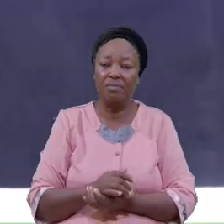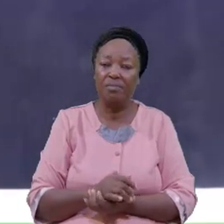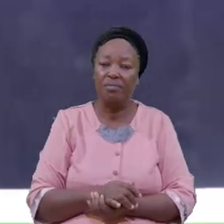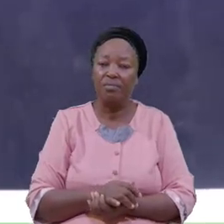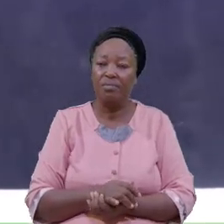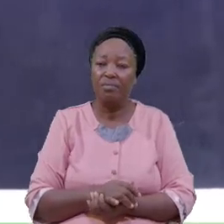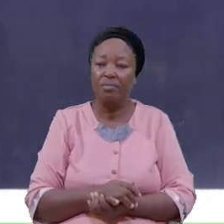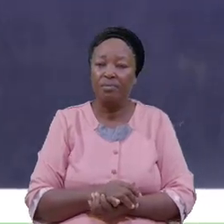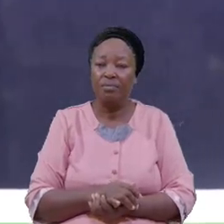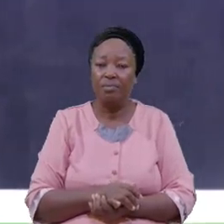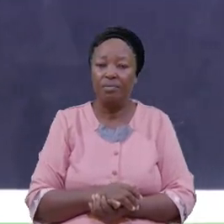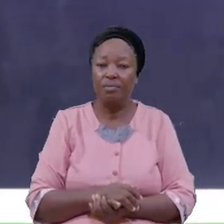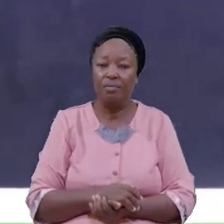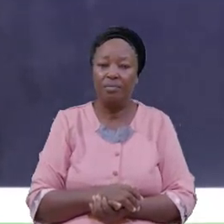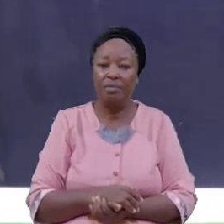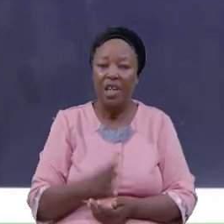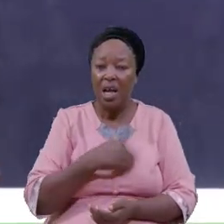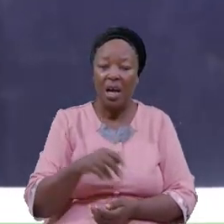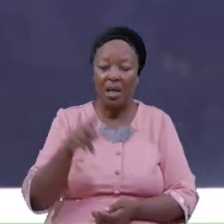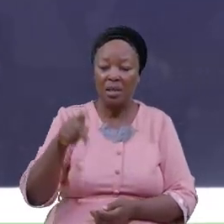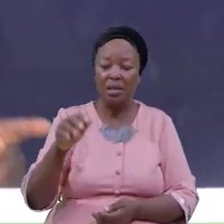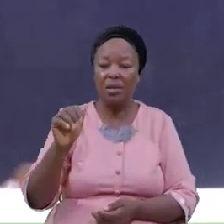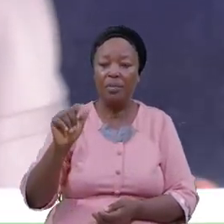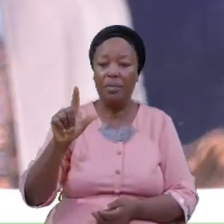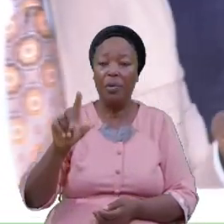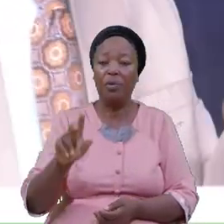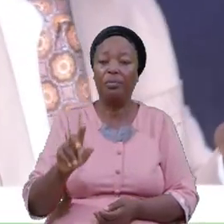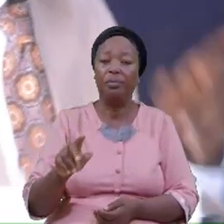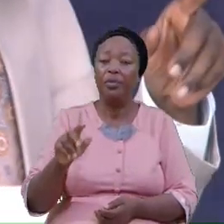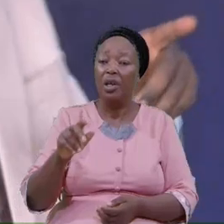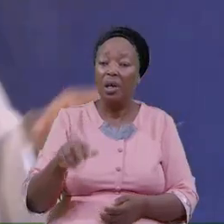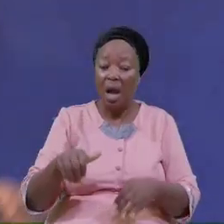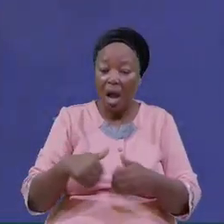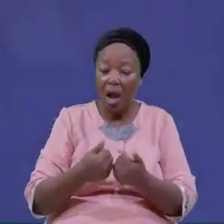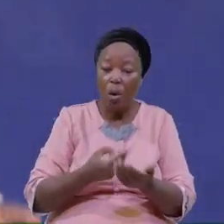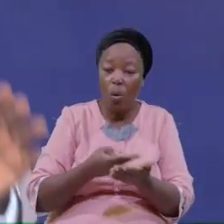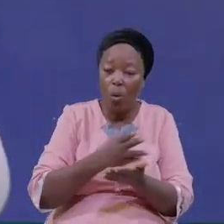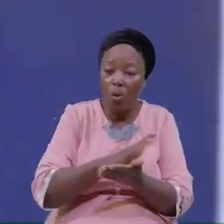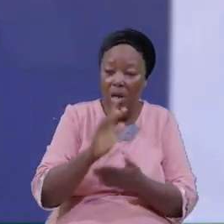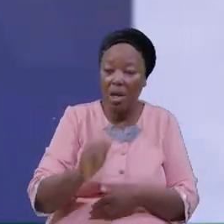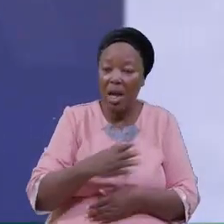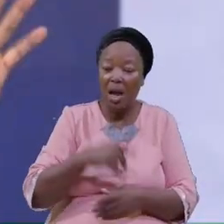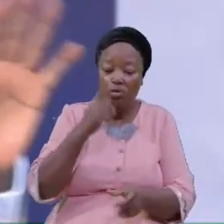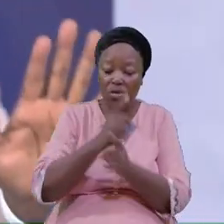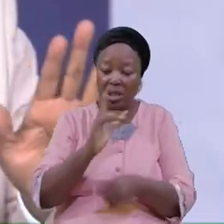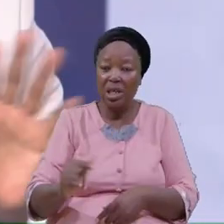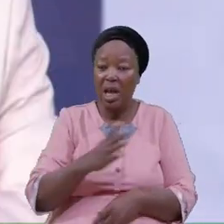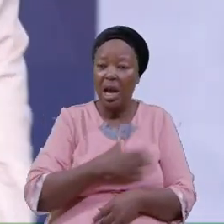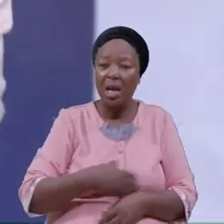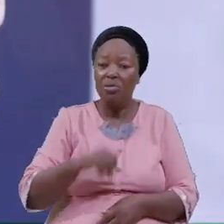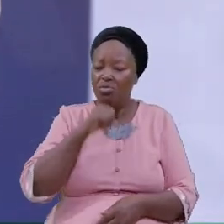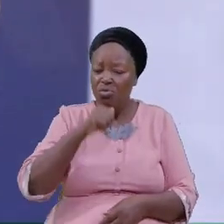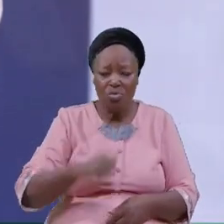on retourne. And Paul the apostle. L'apôtre Paul. How holily and justly and unblameably